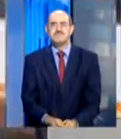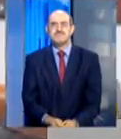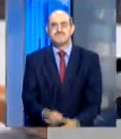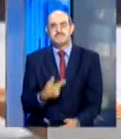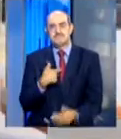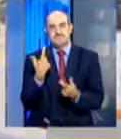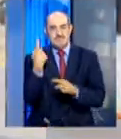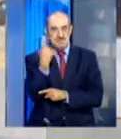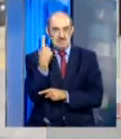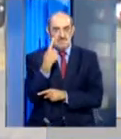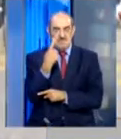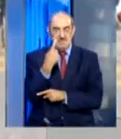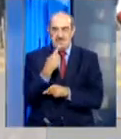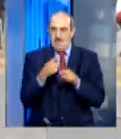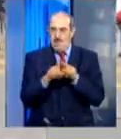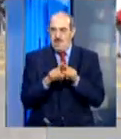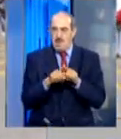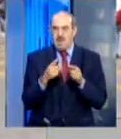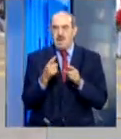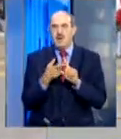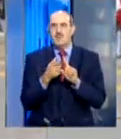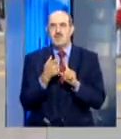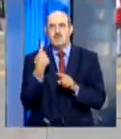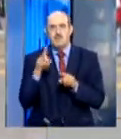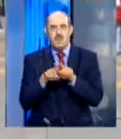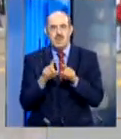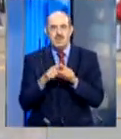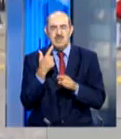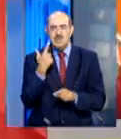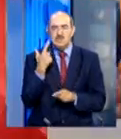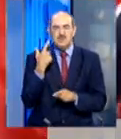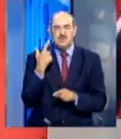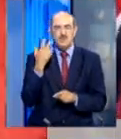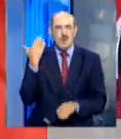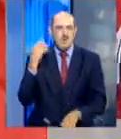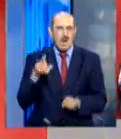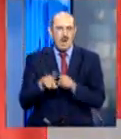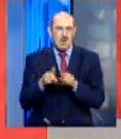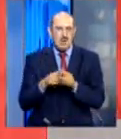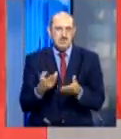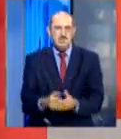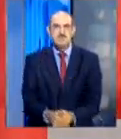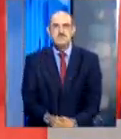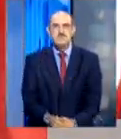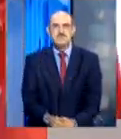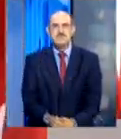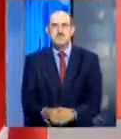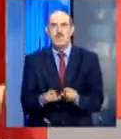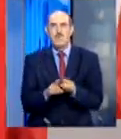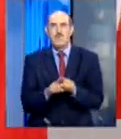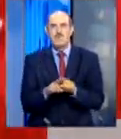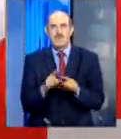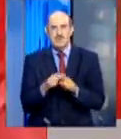النظام يقترف جرائم بشعة، من مذبحة أو مجزرة 58-59 حينما قتل